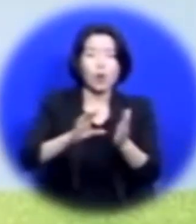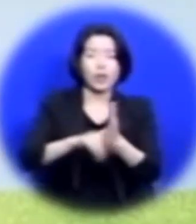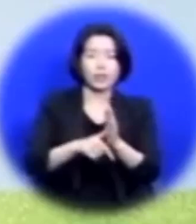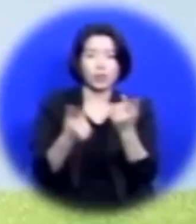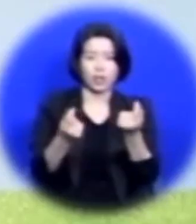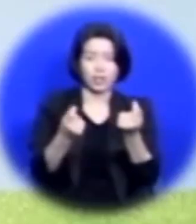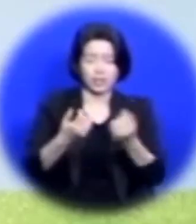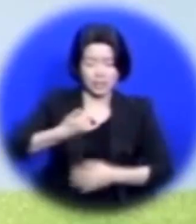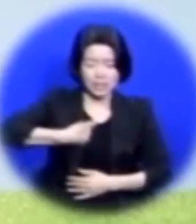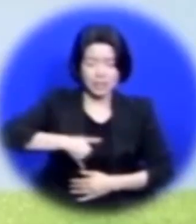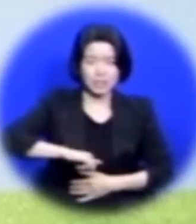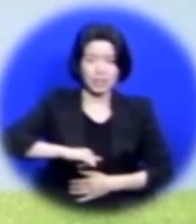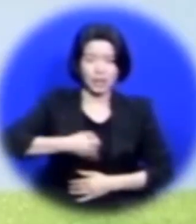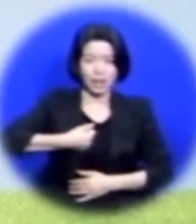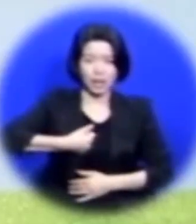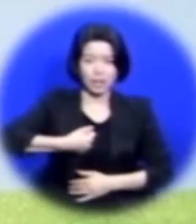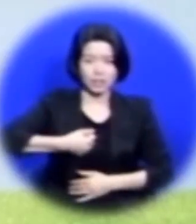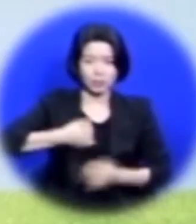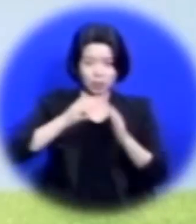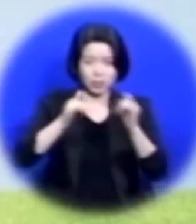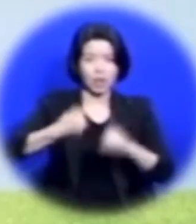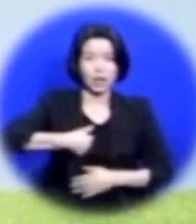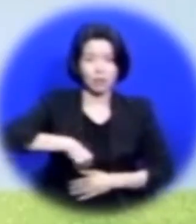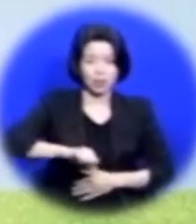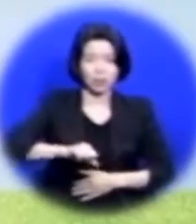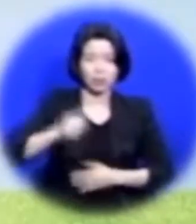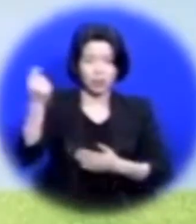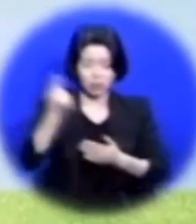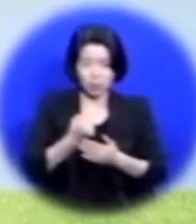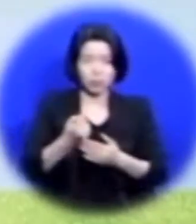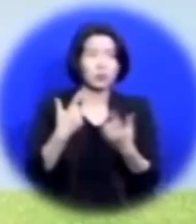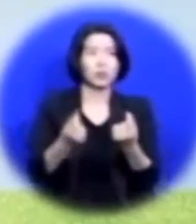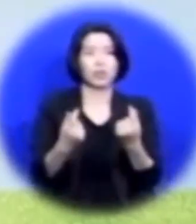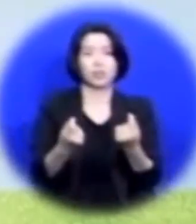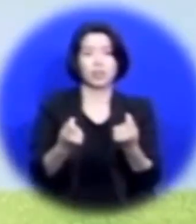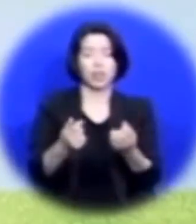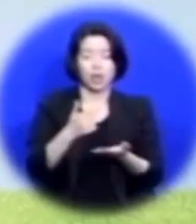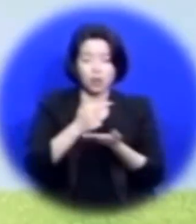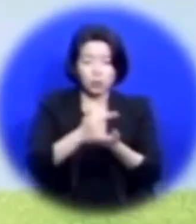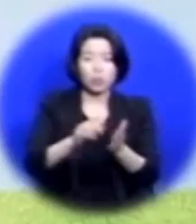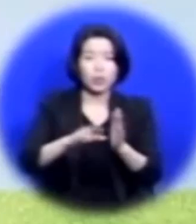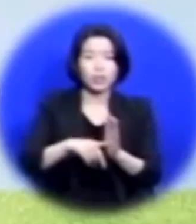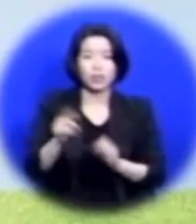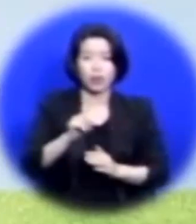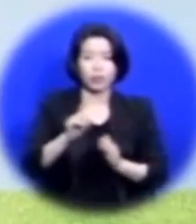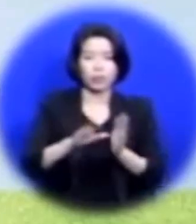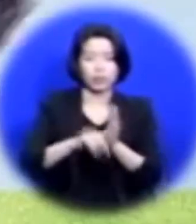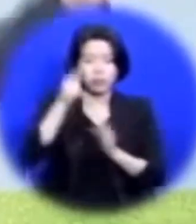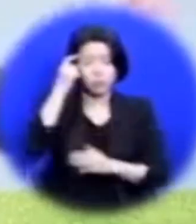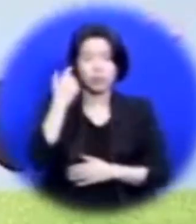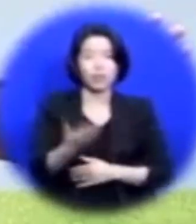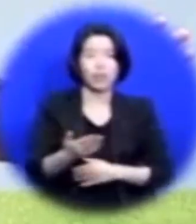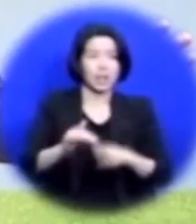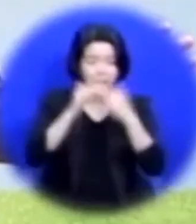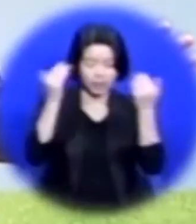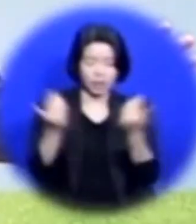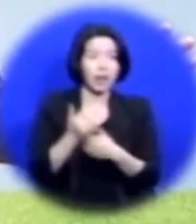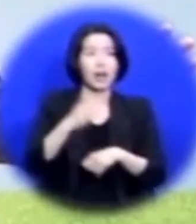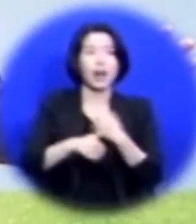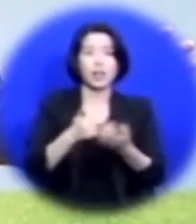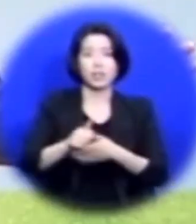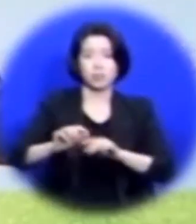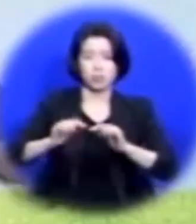이 마음도 그러하리라 여러분 놓아 때가 어떤 됩니까 다 하나님을 부인하는